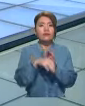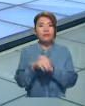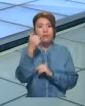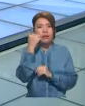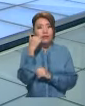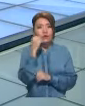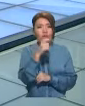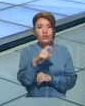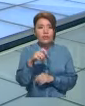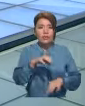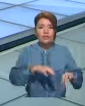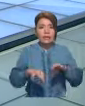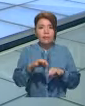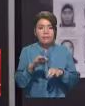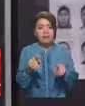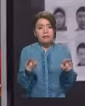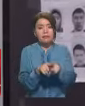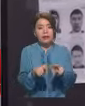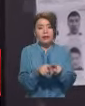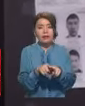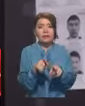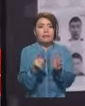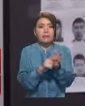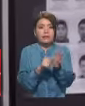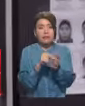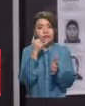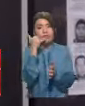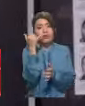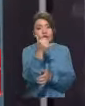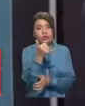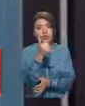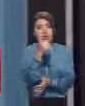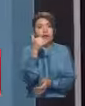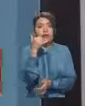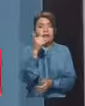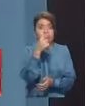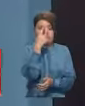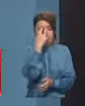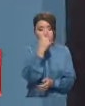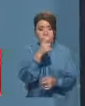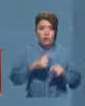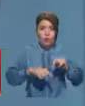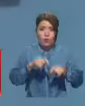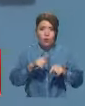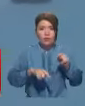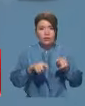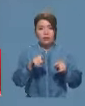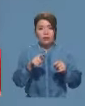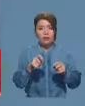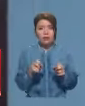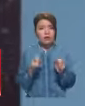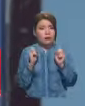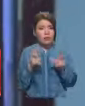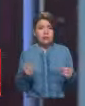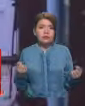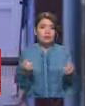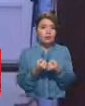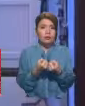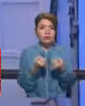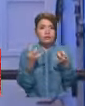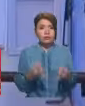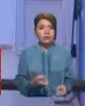а схема была банальной. Пенсионерам звонили на городской телефон и сообщали, что их родственники якобы совершили страшную аварию.